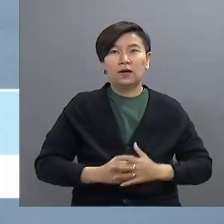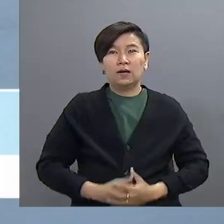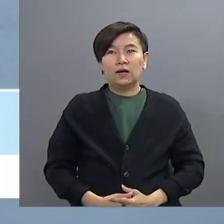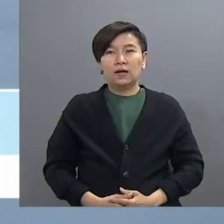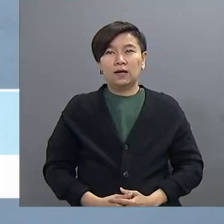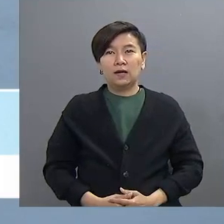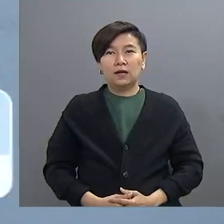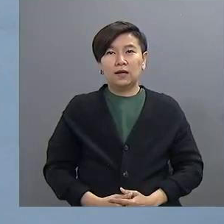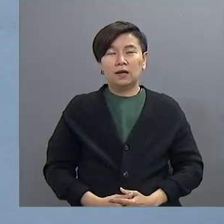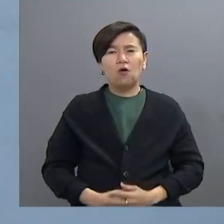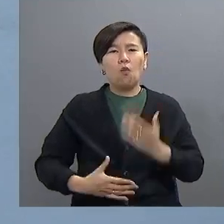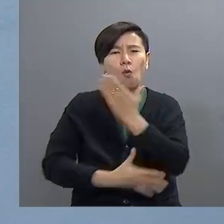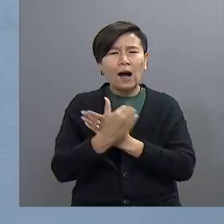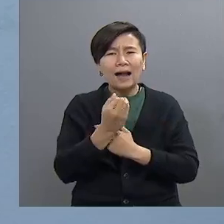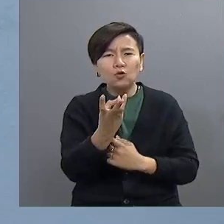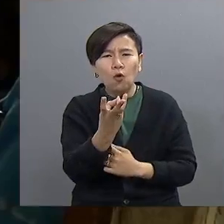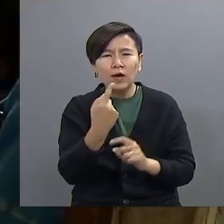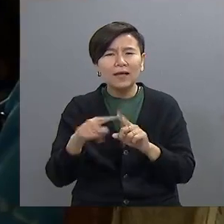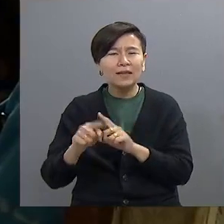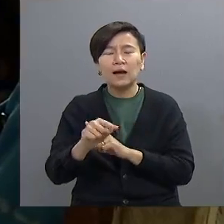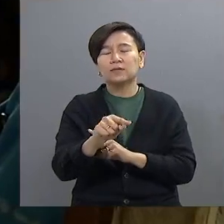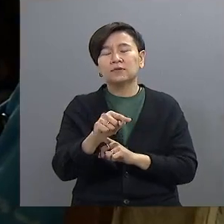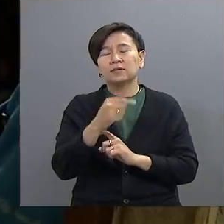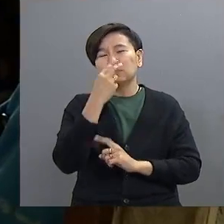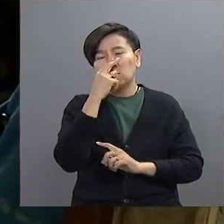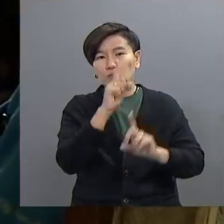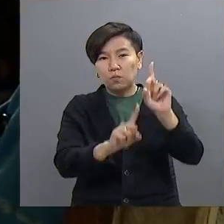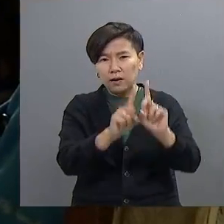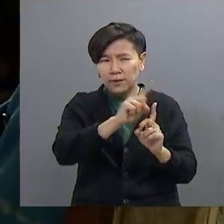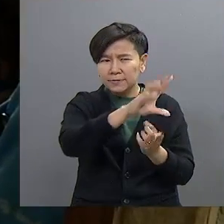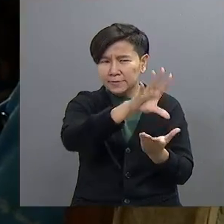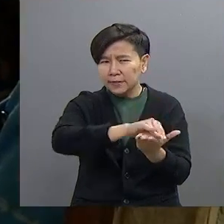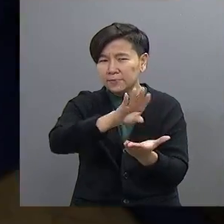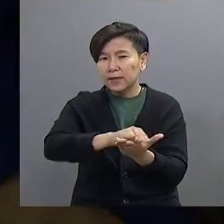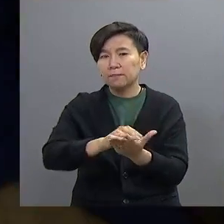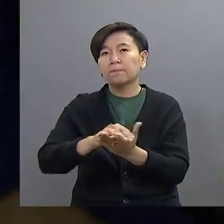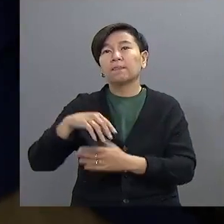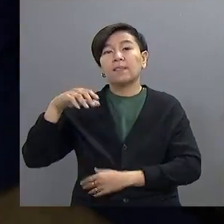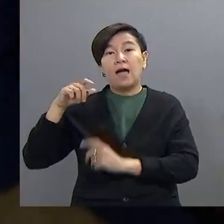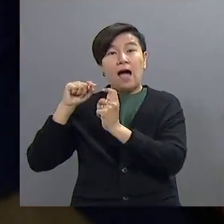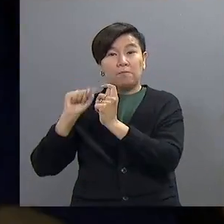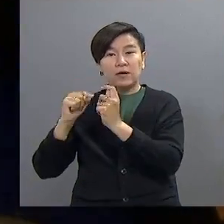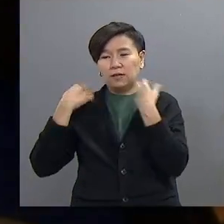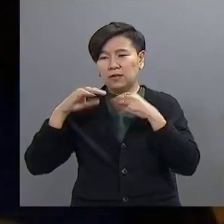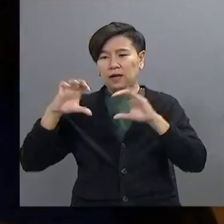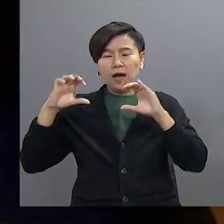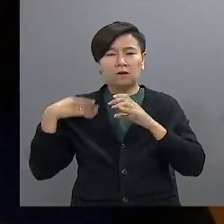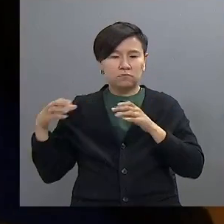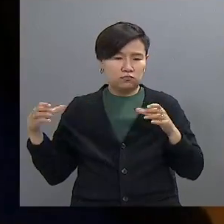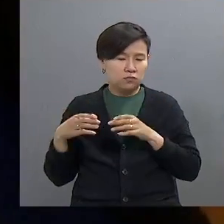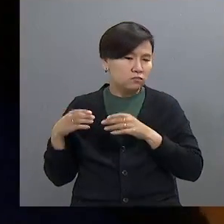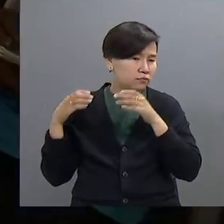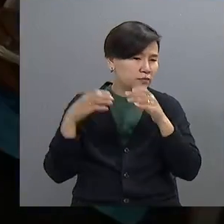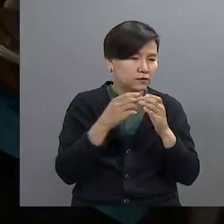ต่างๆเนี่ยนะครับก็ในส่วนของอำเภอเนี่ยก็ได้เข้าไปดำเนินการบูรณาการช่วยกันช่วยเหลือนะครับ